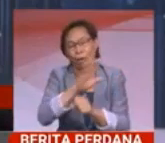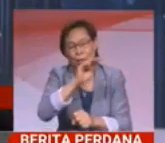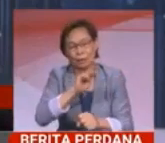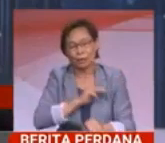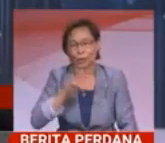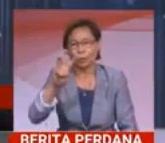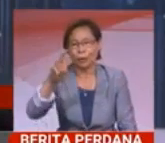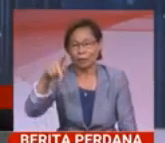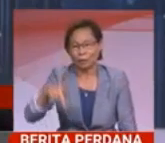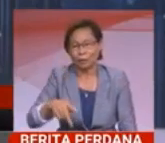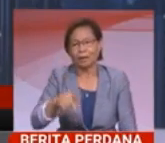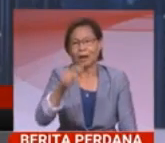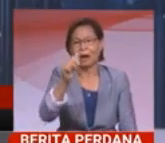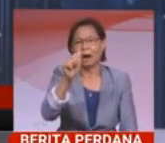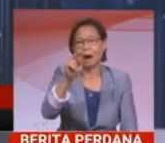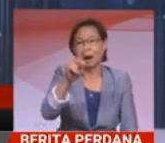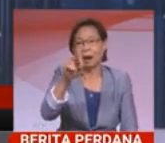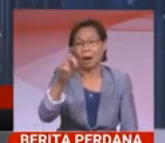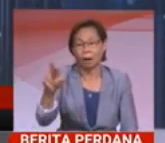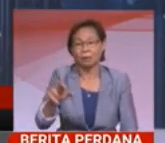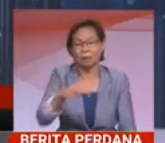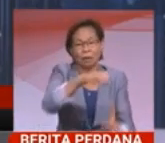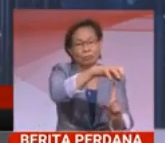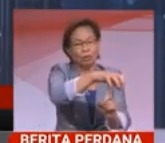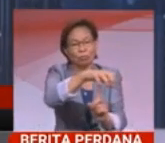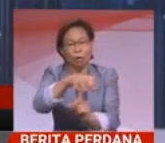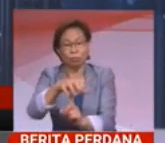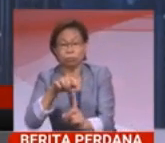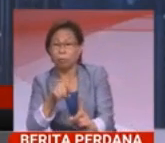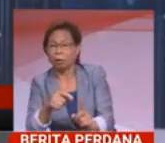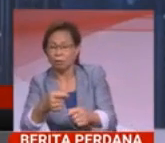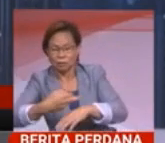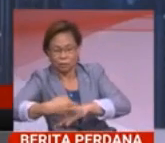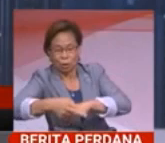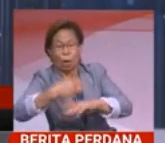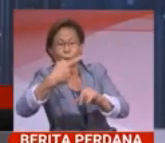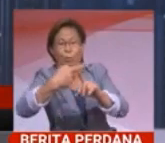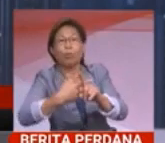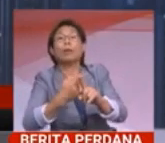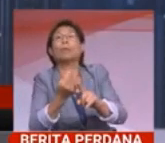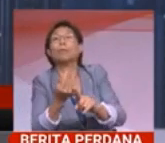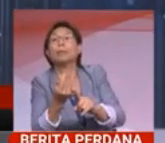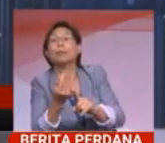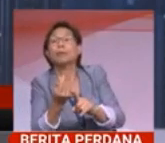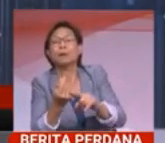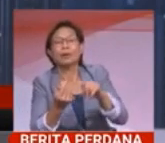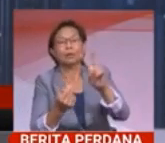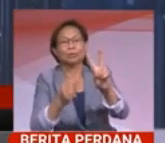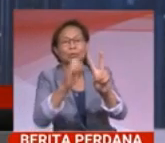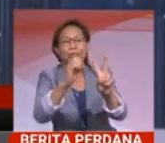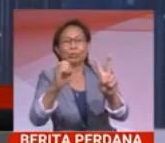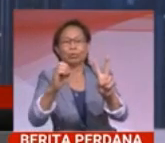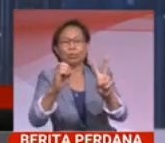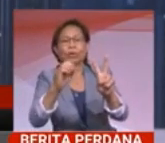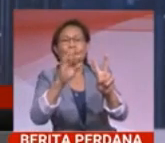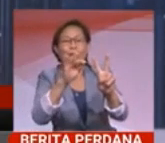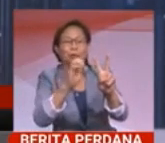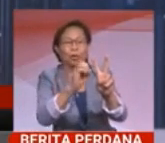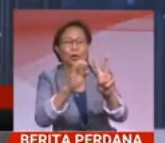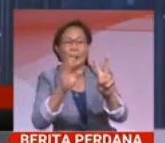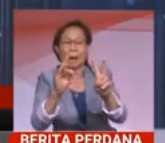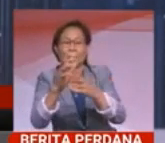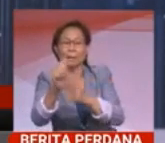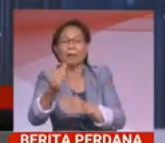wilayah persekutuan social norms berkata kios berkenaan hanya dikenakan sewa ambulance rendah 200 lavan